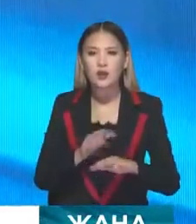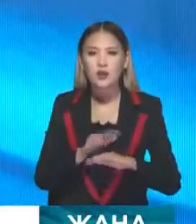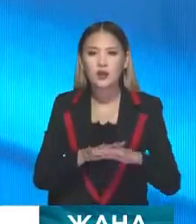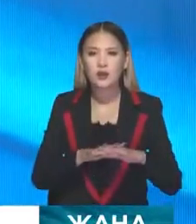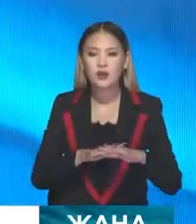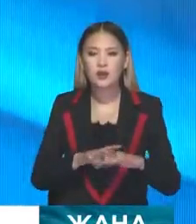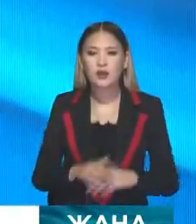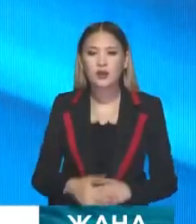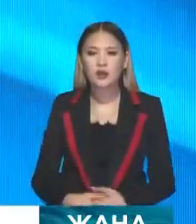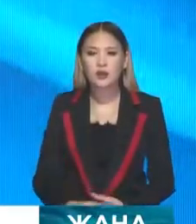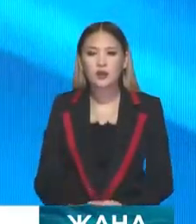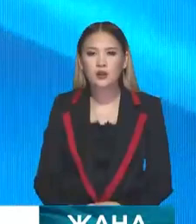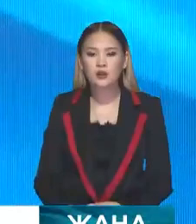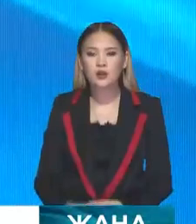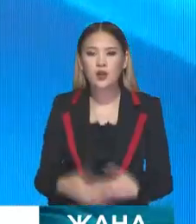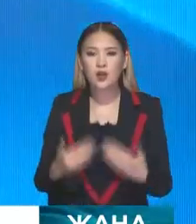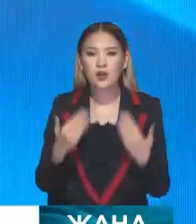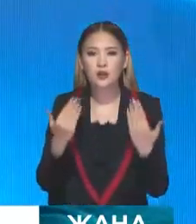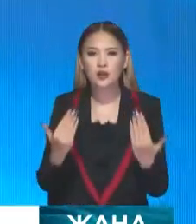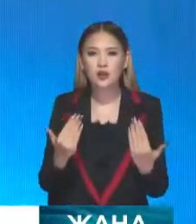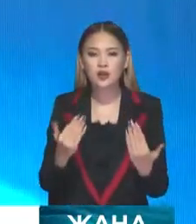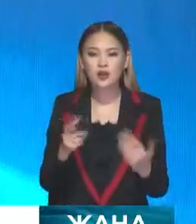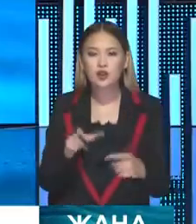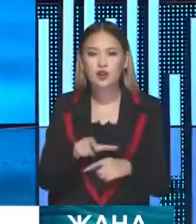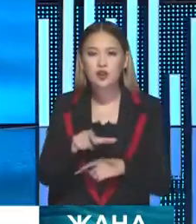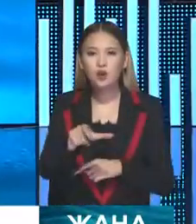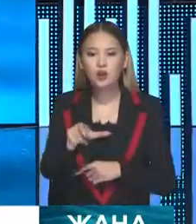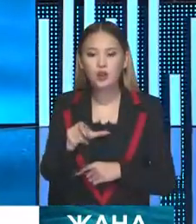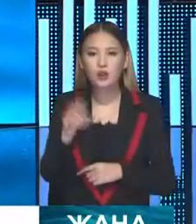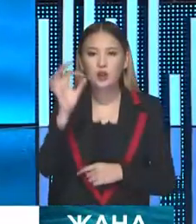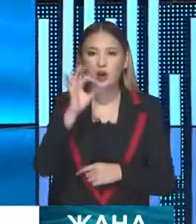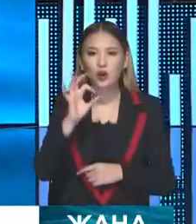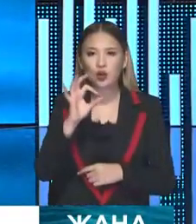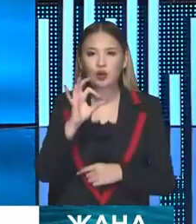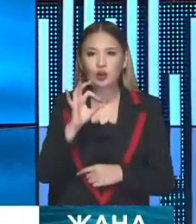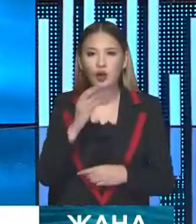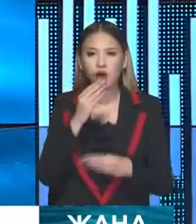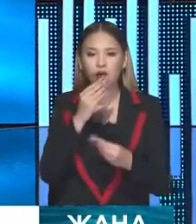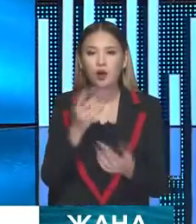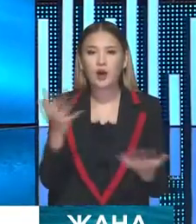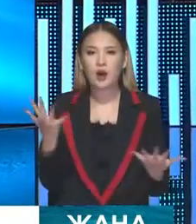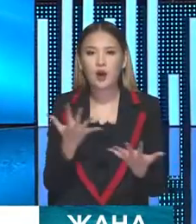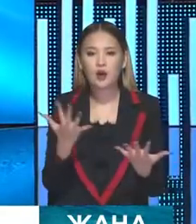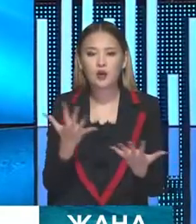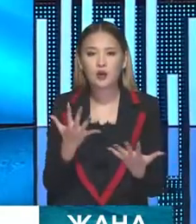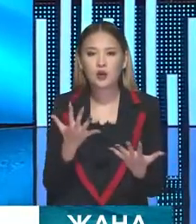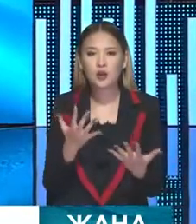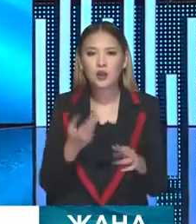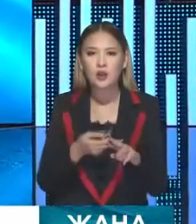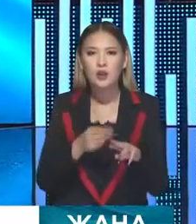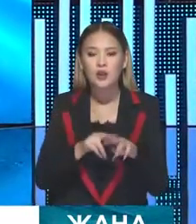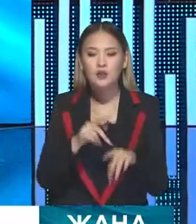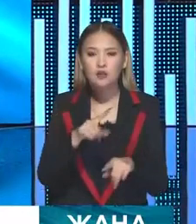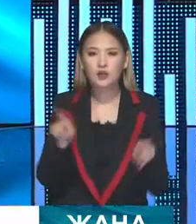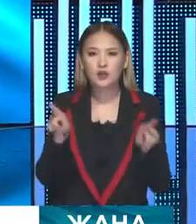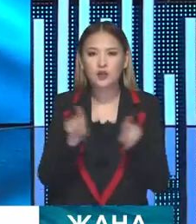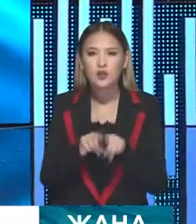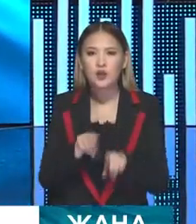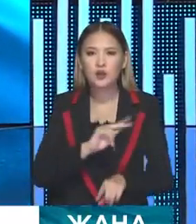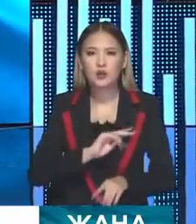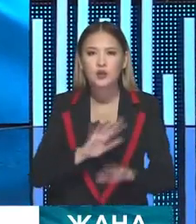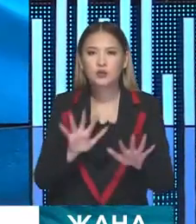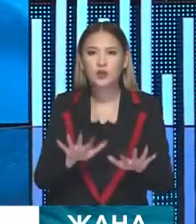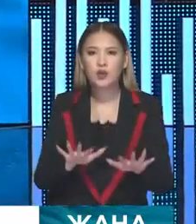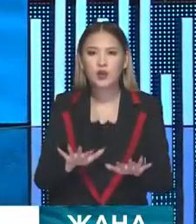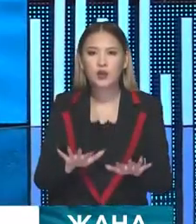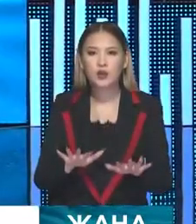даусымыз естіліп тұрса, қазіргі жолдардың сапасына қандай баға бересіз? Сіз енді осы орталықтансыз ғой.